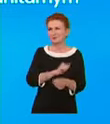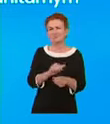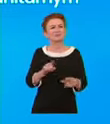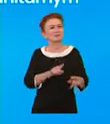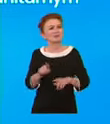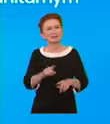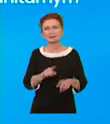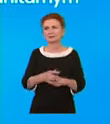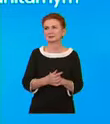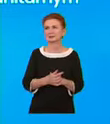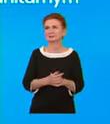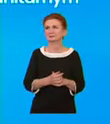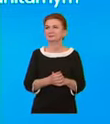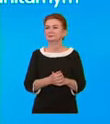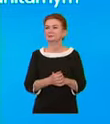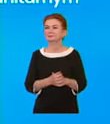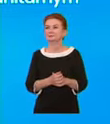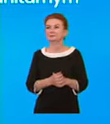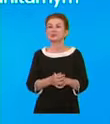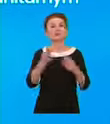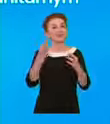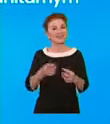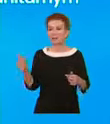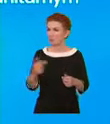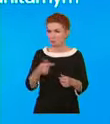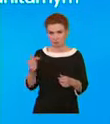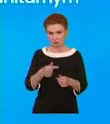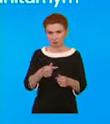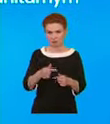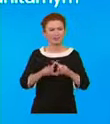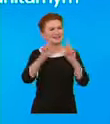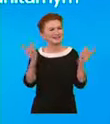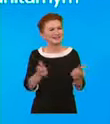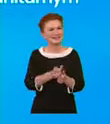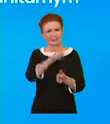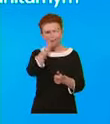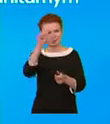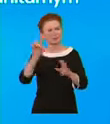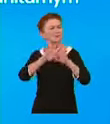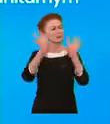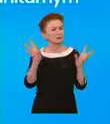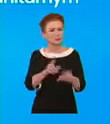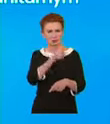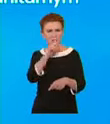oznaczać to, że utrzymujemy dyscyplinę społeczną. Bo